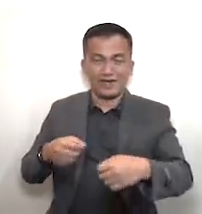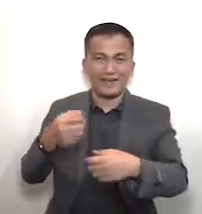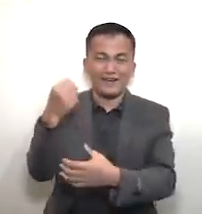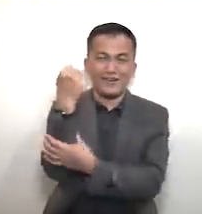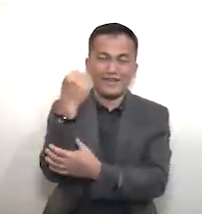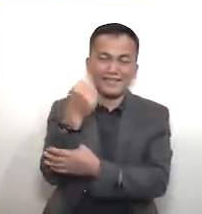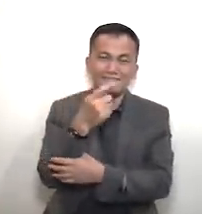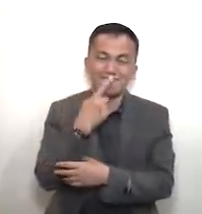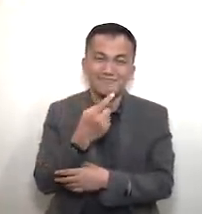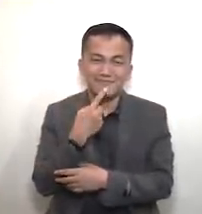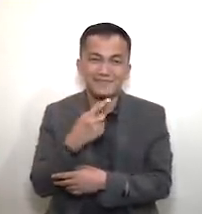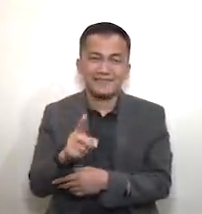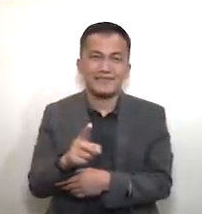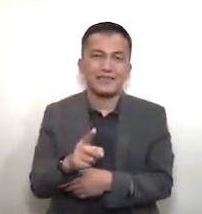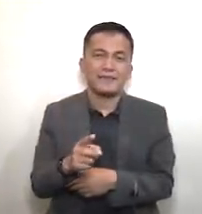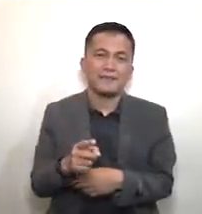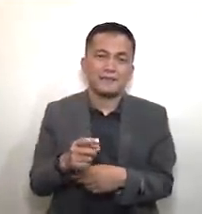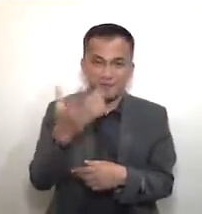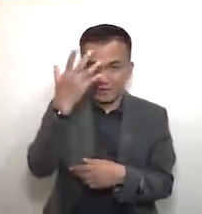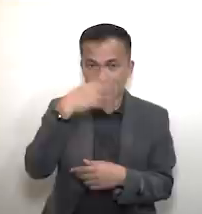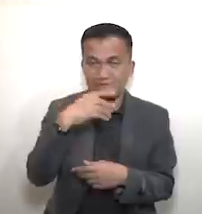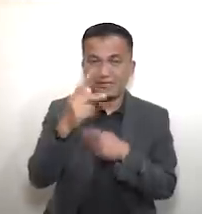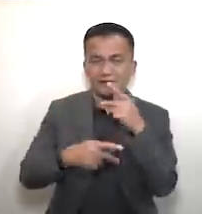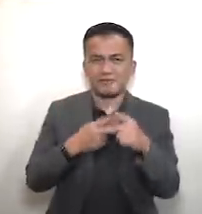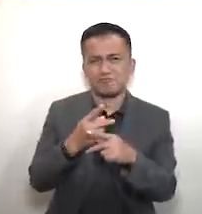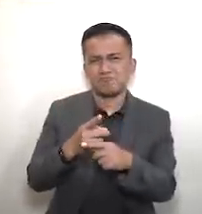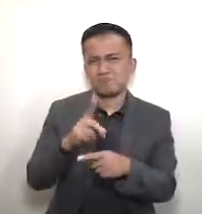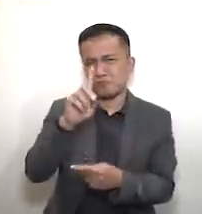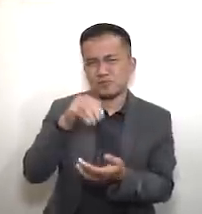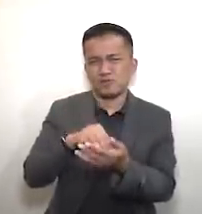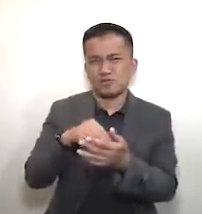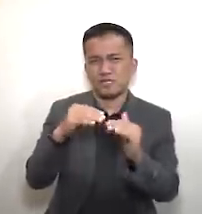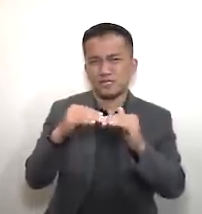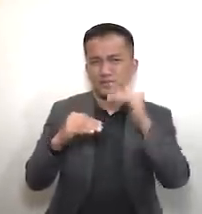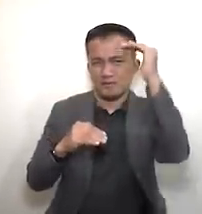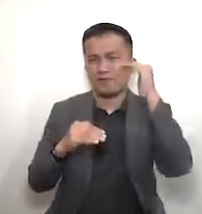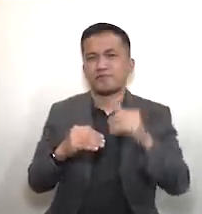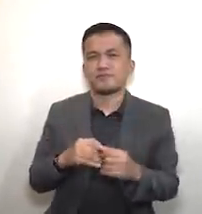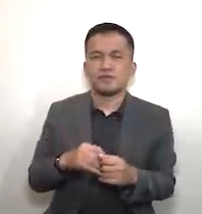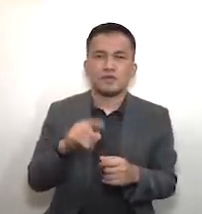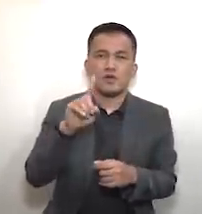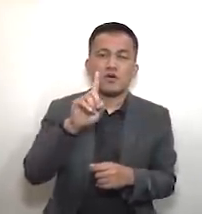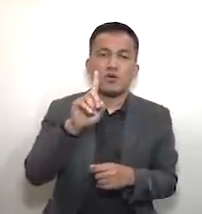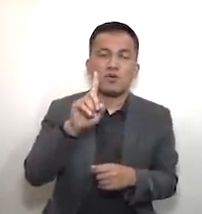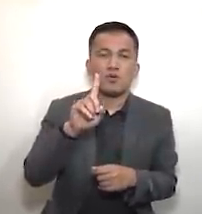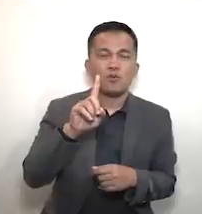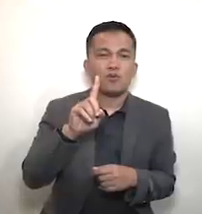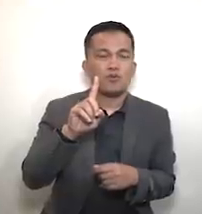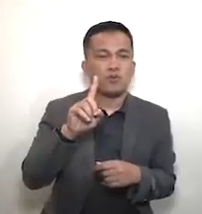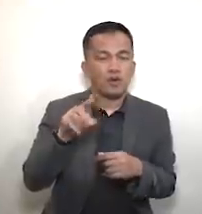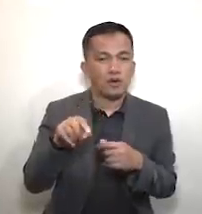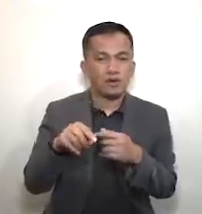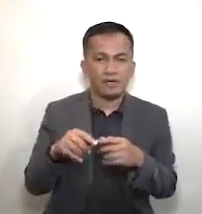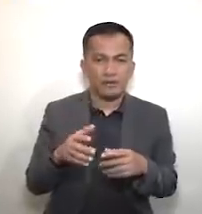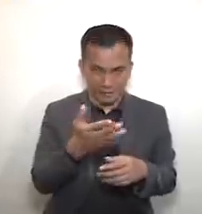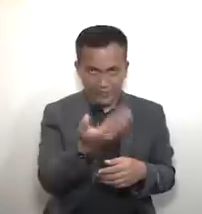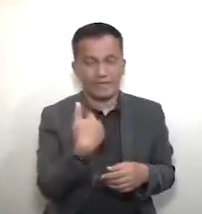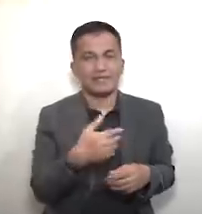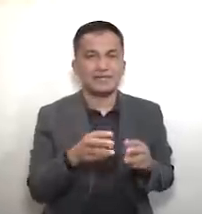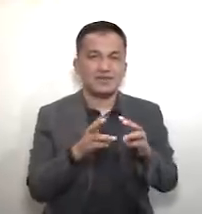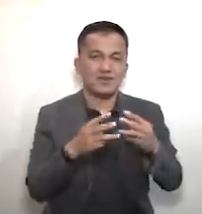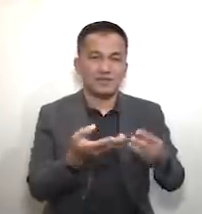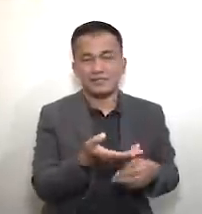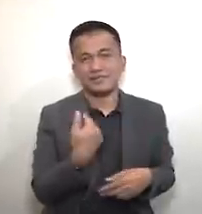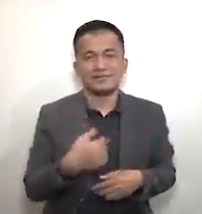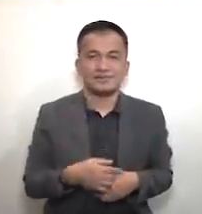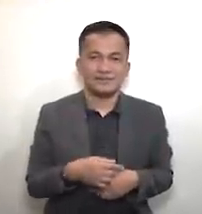boss? Magkano? Yung maganda klase, sir, mga 1,000 plus. 1,000? 1,800 po. Maganda na po. Akin ang wallet